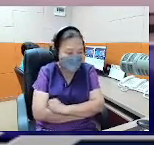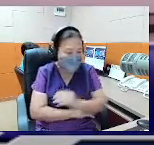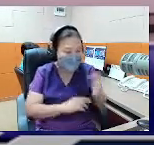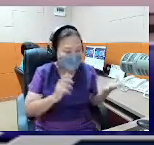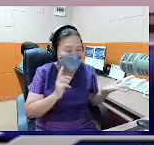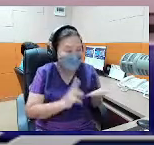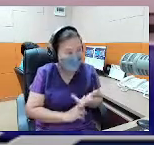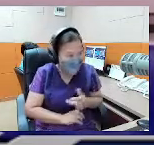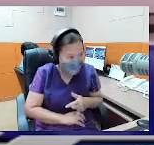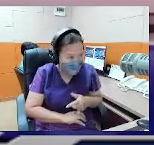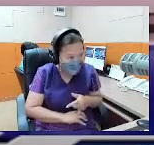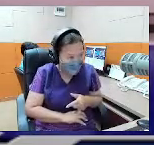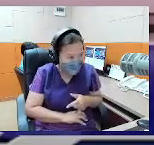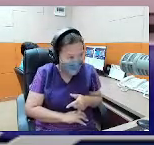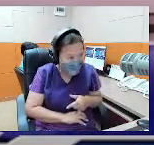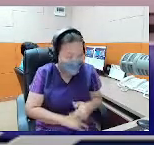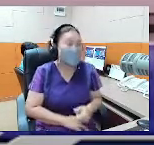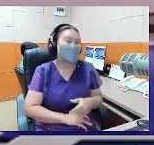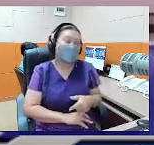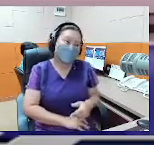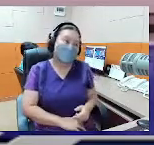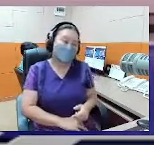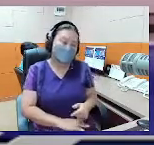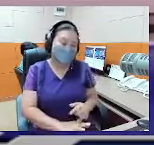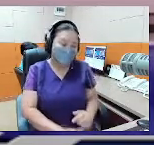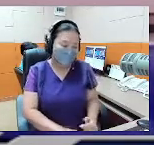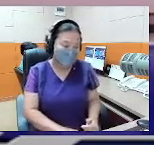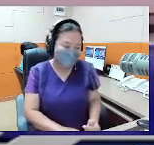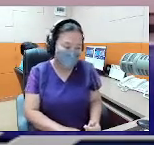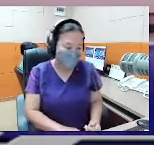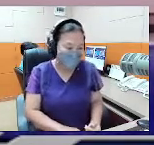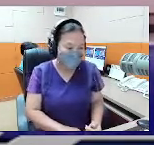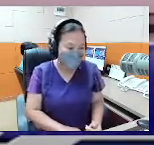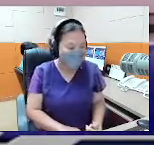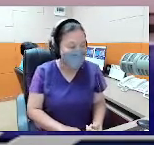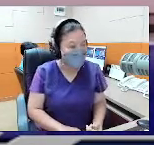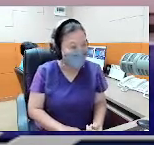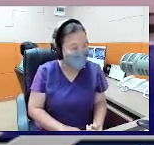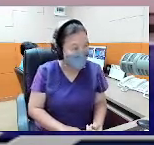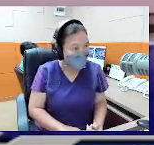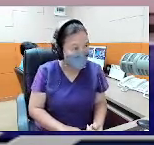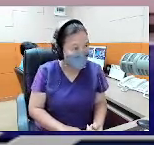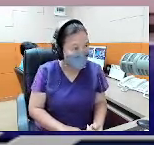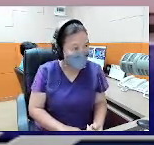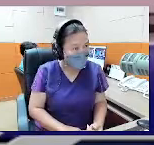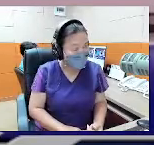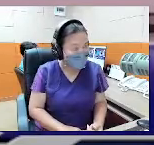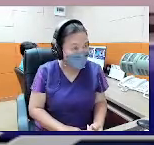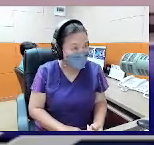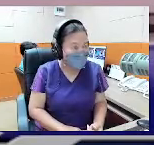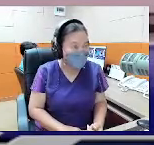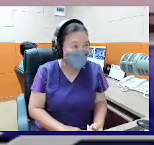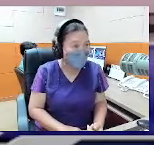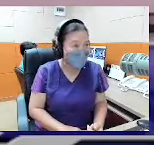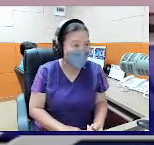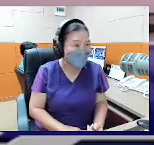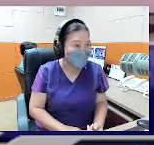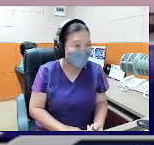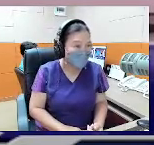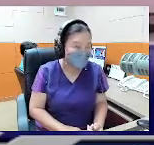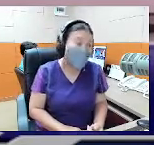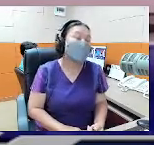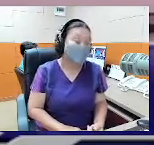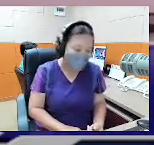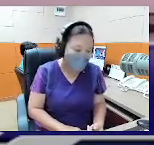จะไปเป็นผู้ประกอบการธุรกิจอาหารได้แล้วนะคะก็ยังเป็นในเรื่องของที่ปรึกษานะคะไม่ว่าจะเป็นที่ปรึกษาของโรง